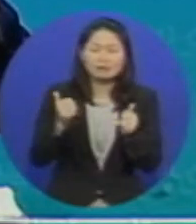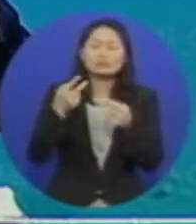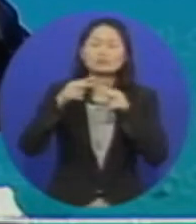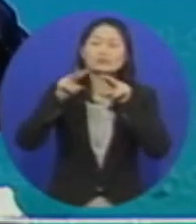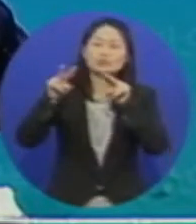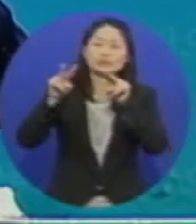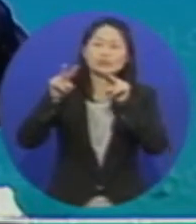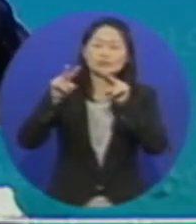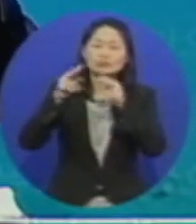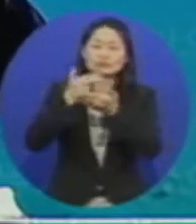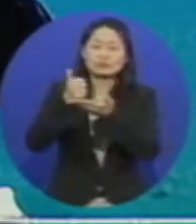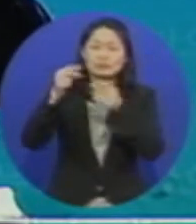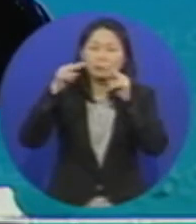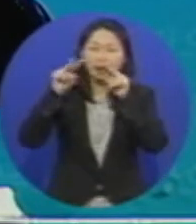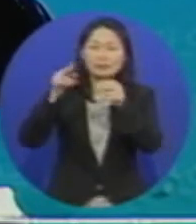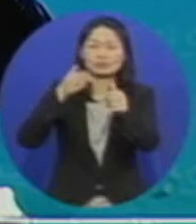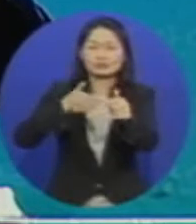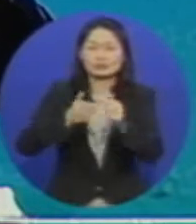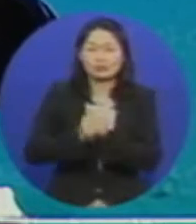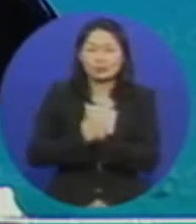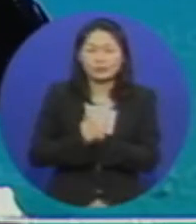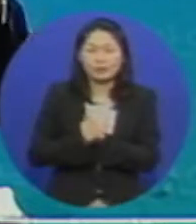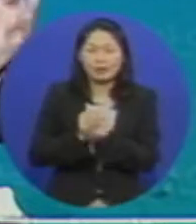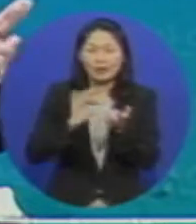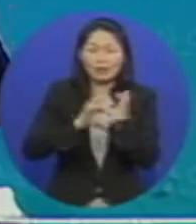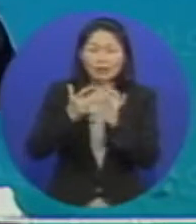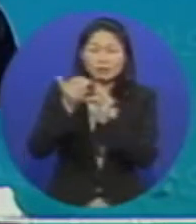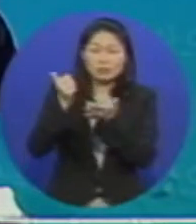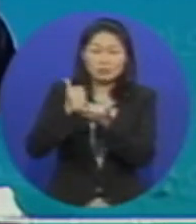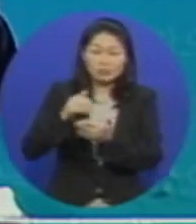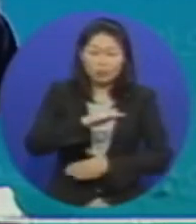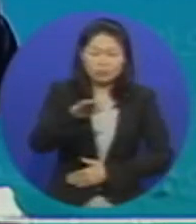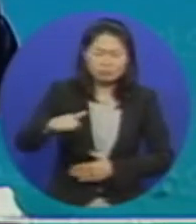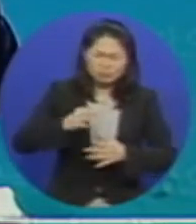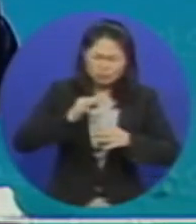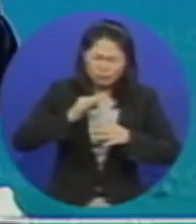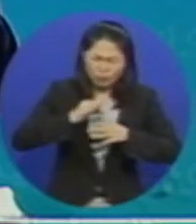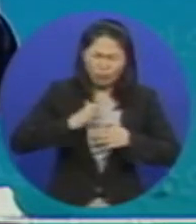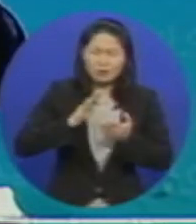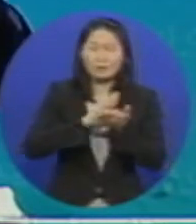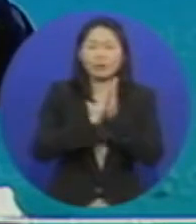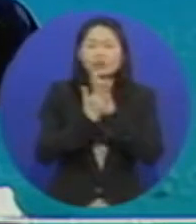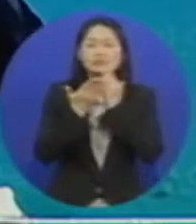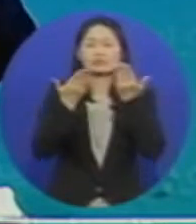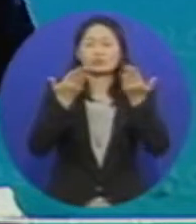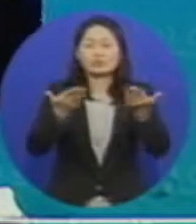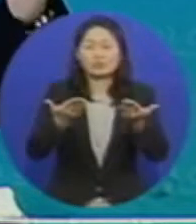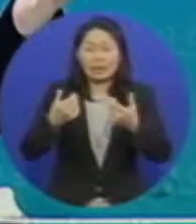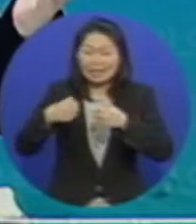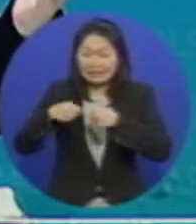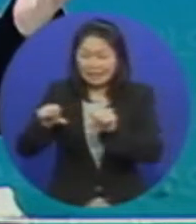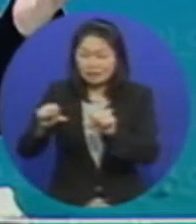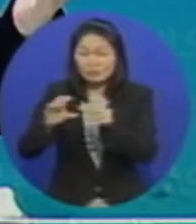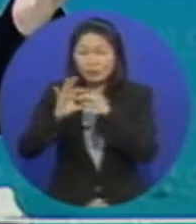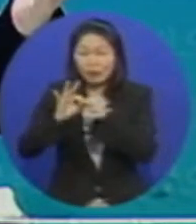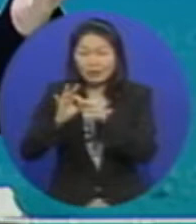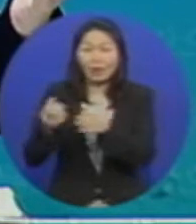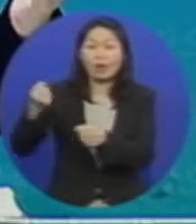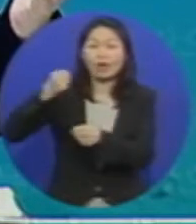보세요 예수님께서 여러분을 너 올라오게 변화시켜 주십니다 깨어진 관계 회복하게